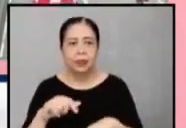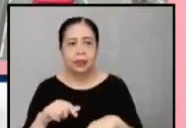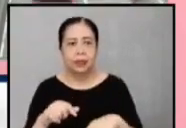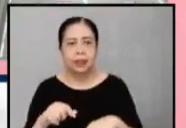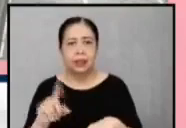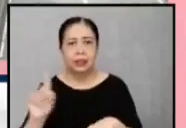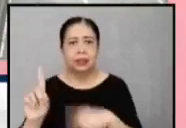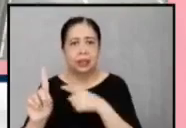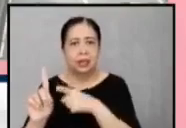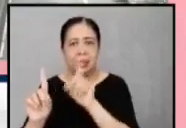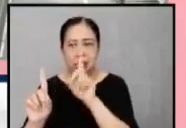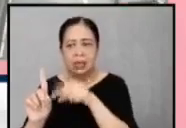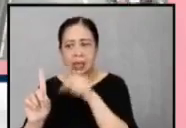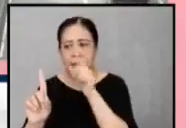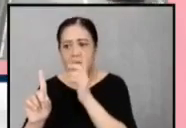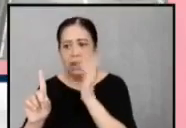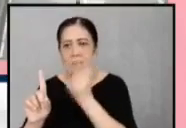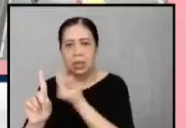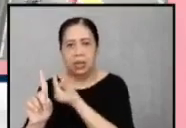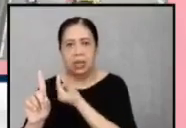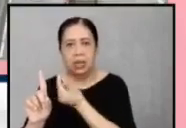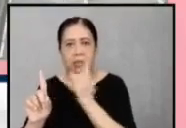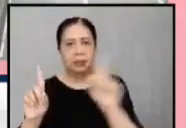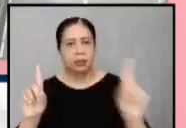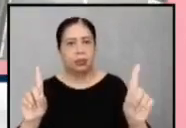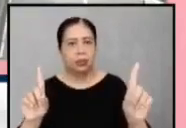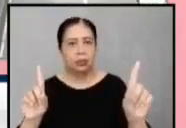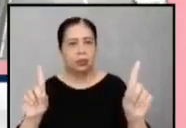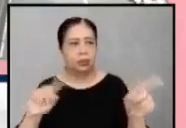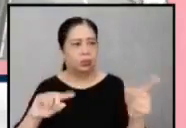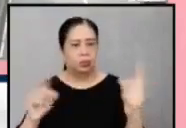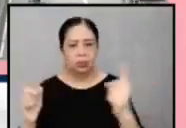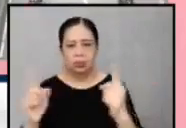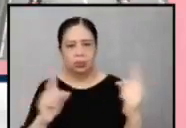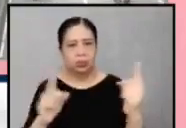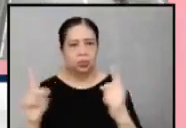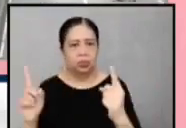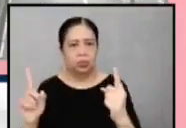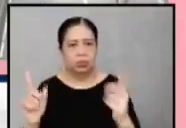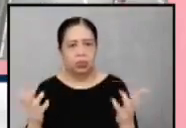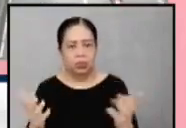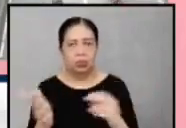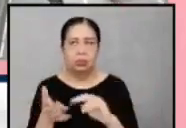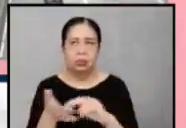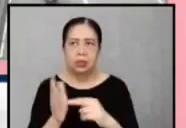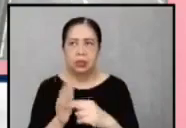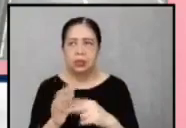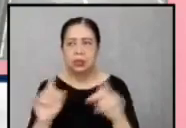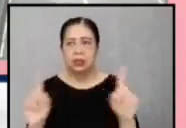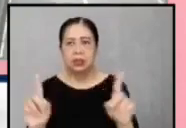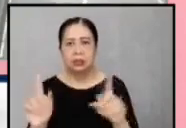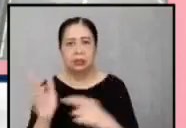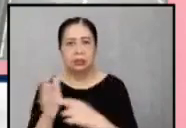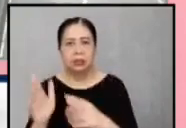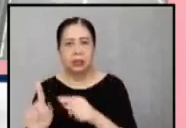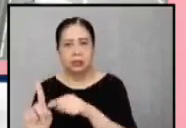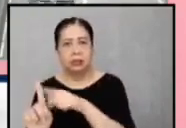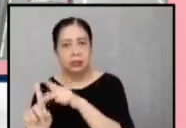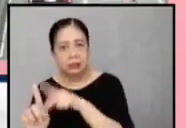yan. Dapat dalawa lagi ang party. Kumbaga, may representasyon ng Pilipinas,